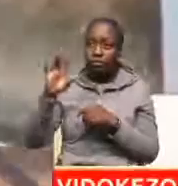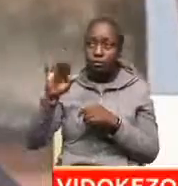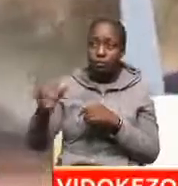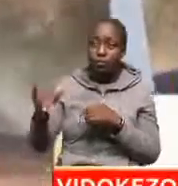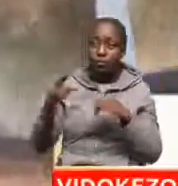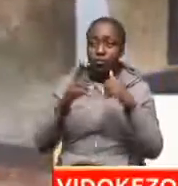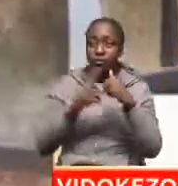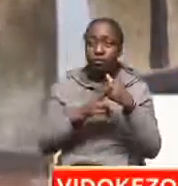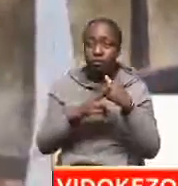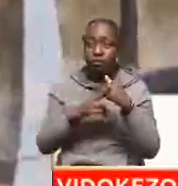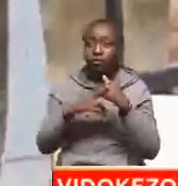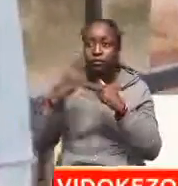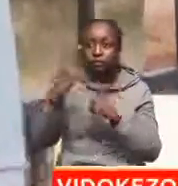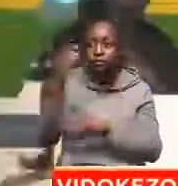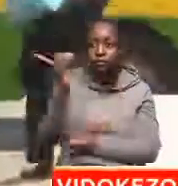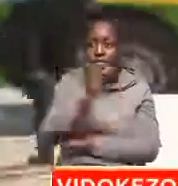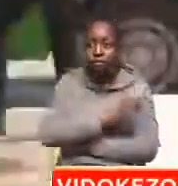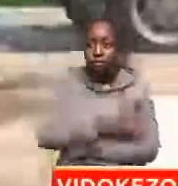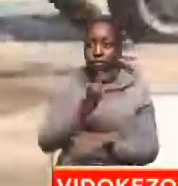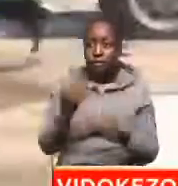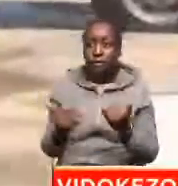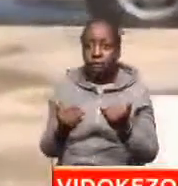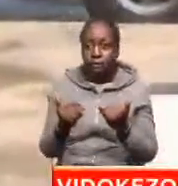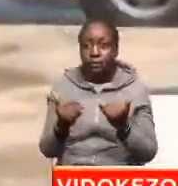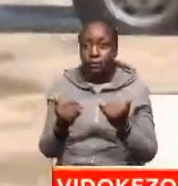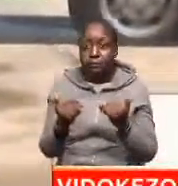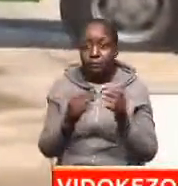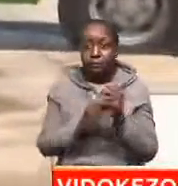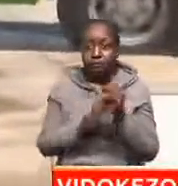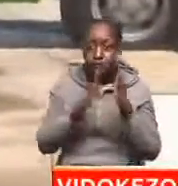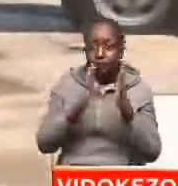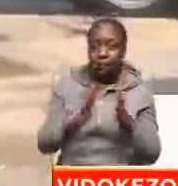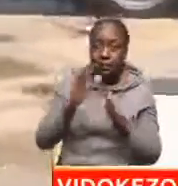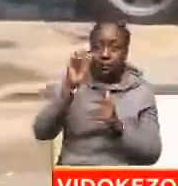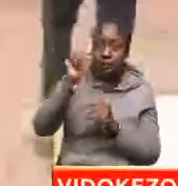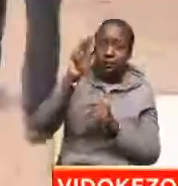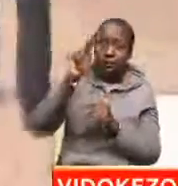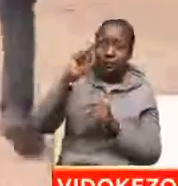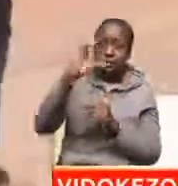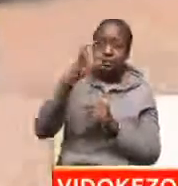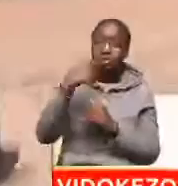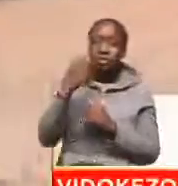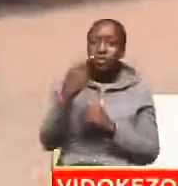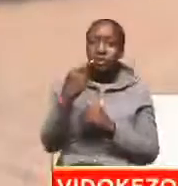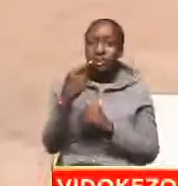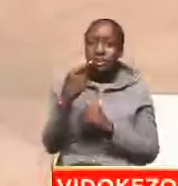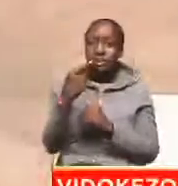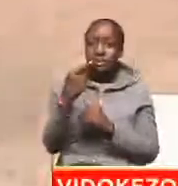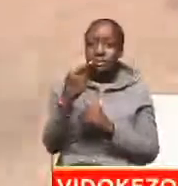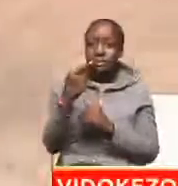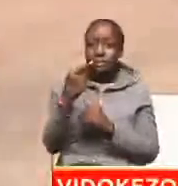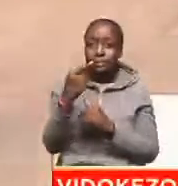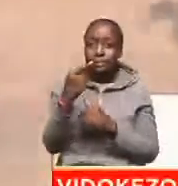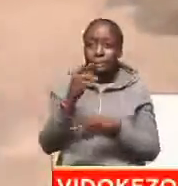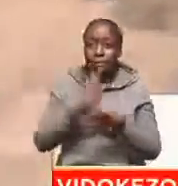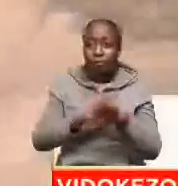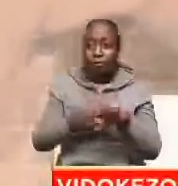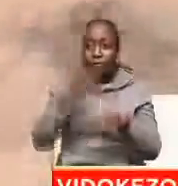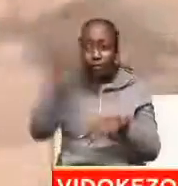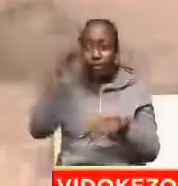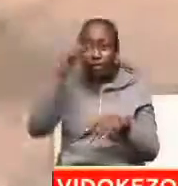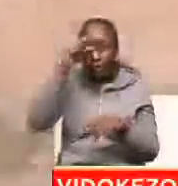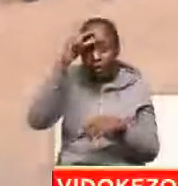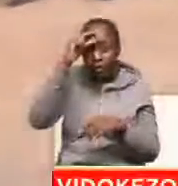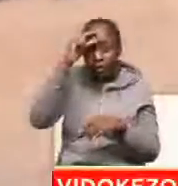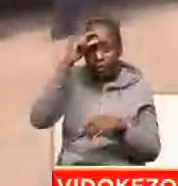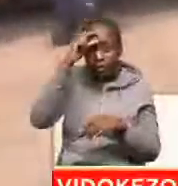7 kwa siku ya pili sasa. Kiongozi wa chama cha ANC akisema kuwa ni bora kwa serikali kuhakikisha kuwa hali